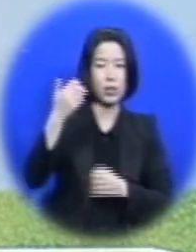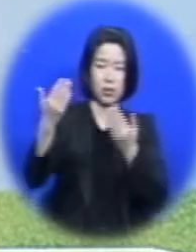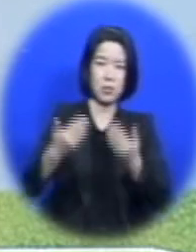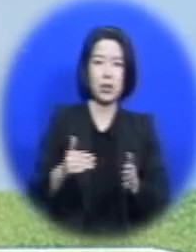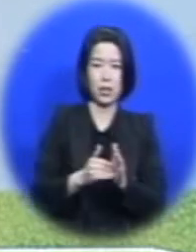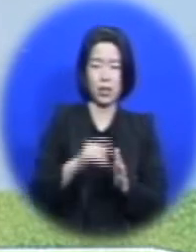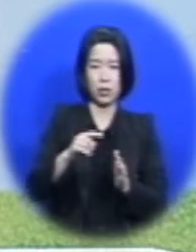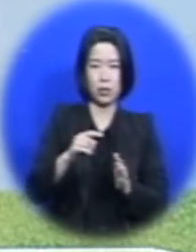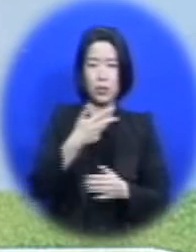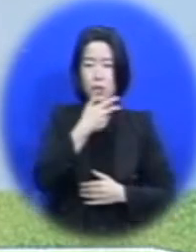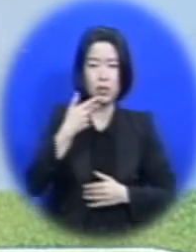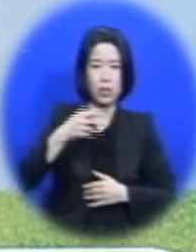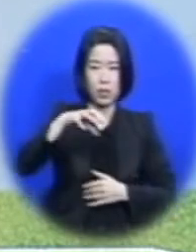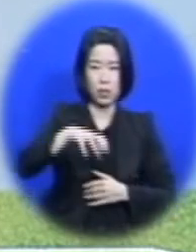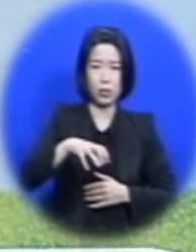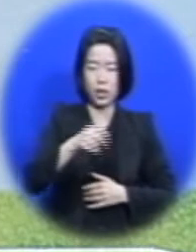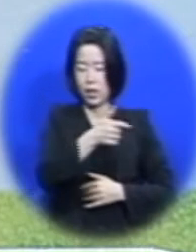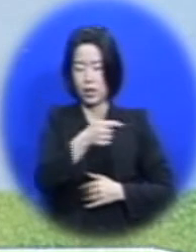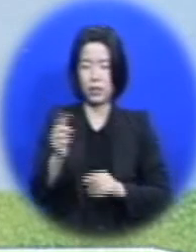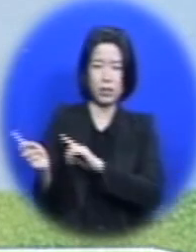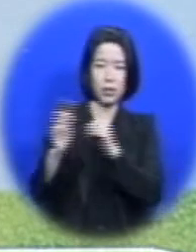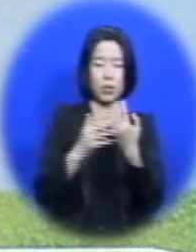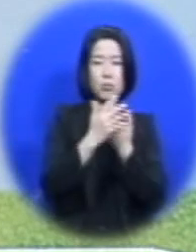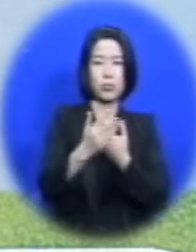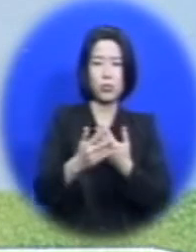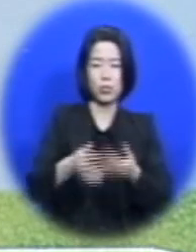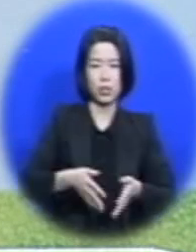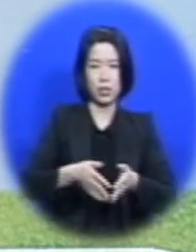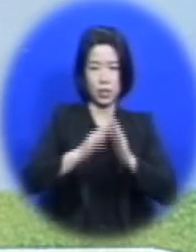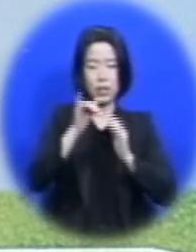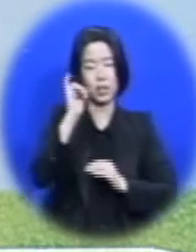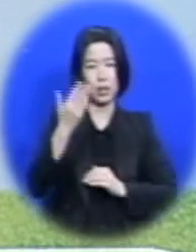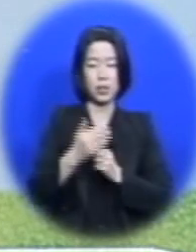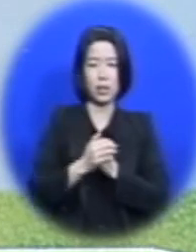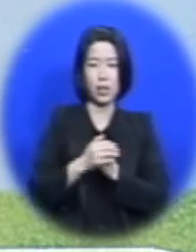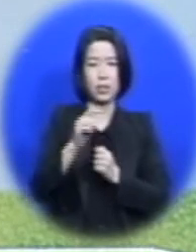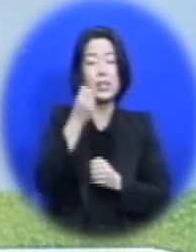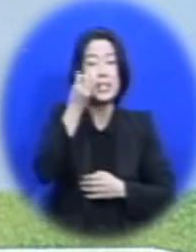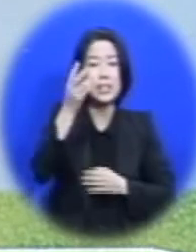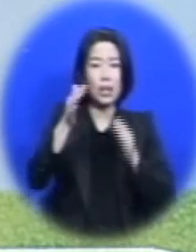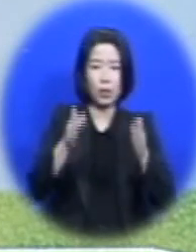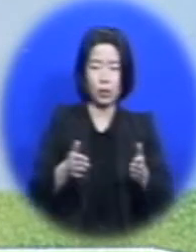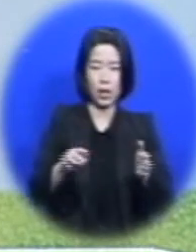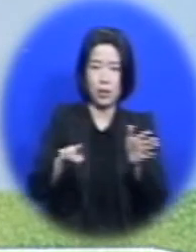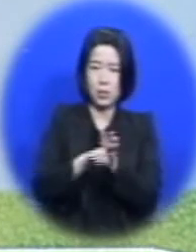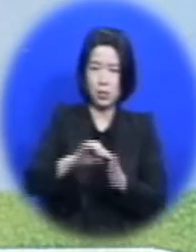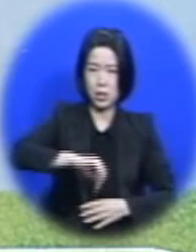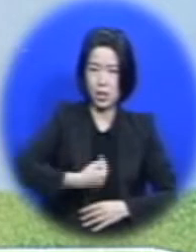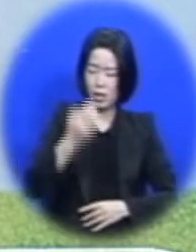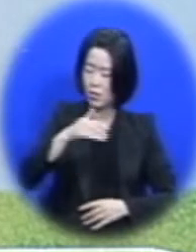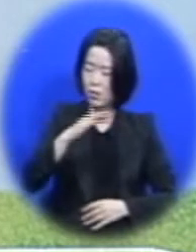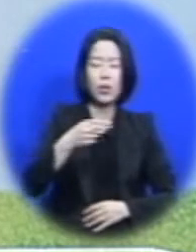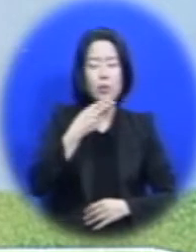그리고 영국에 대해 붐 을 일으킴 2개월 동안 그는 정말 믿음이 전혀 자기에게는 없다고